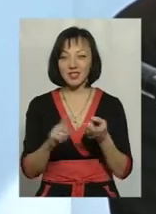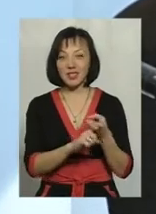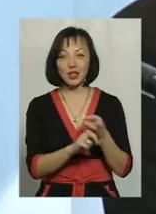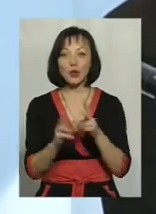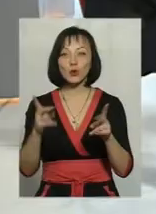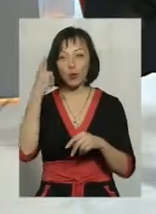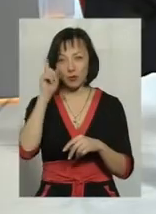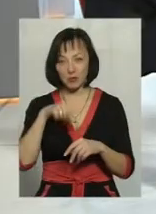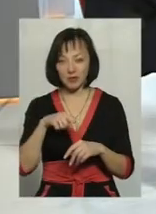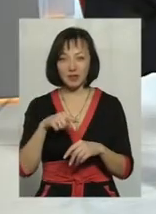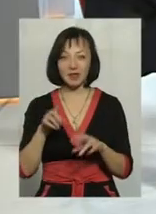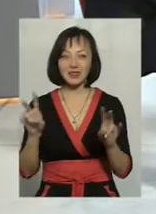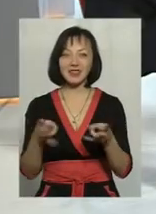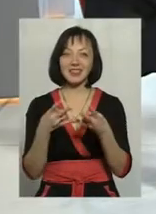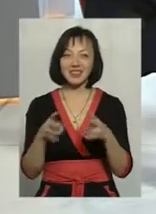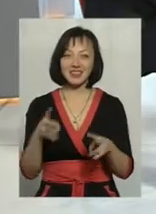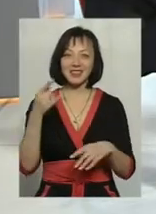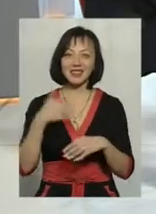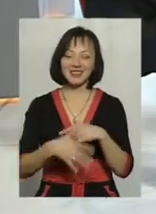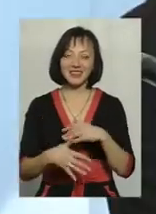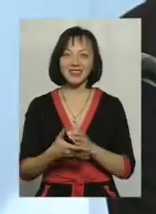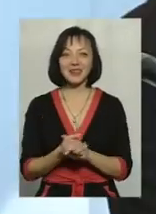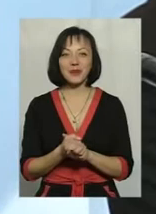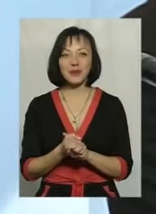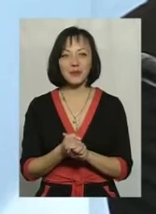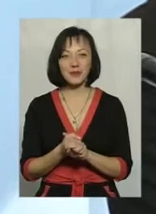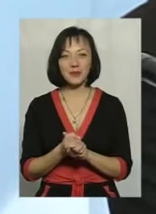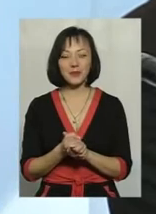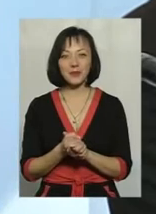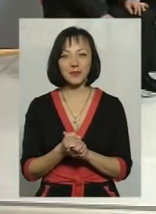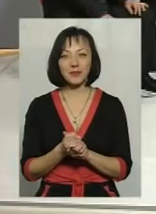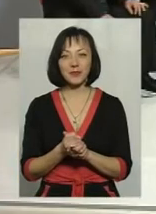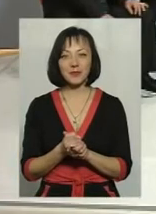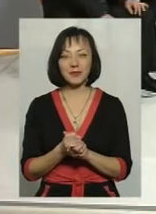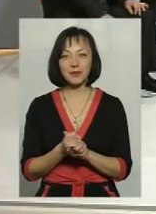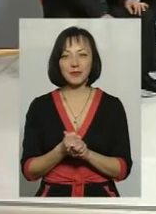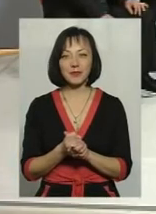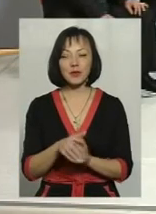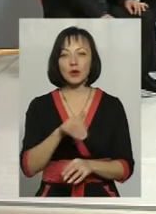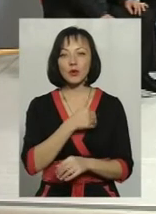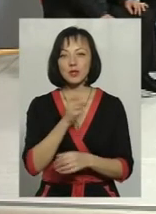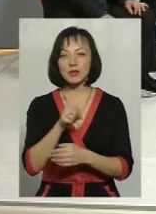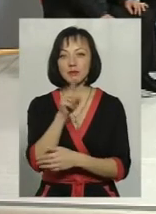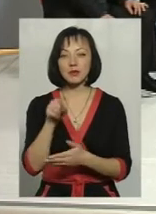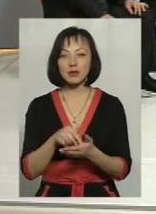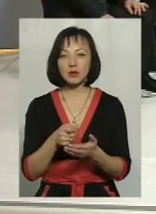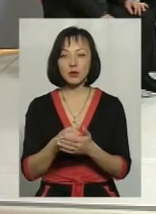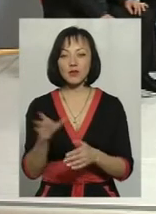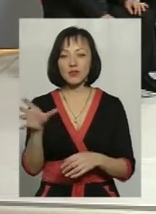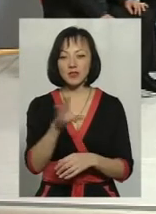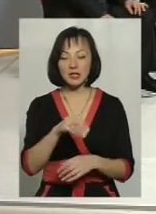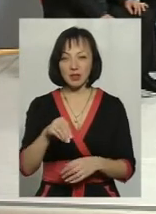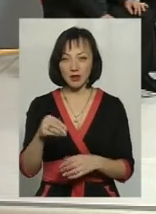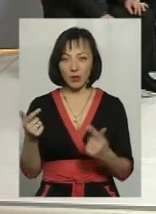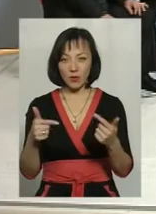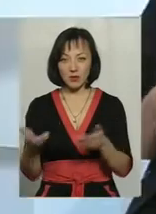хто вміє. Тоді не треба все, я зрозуміла. Дякую вам велика. Але ще хочу задати питання до всіх присутніх у